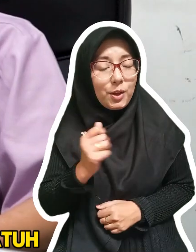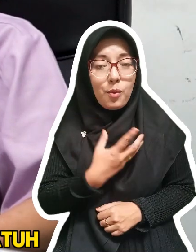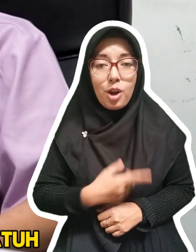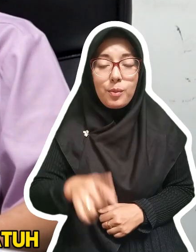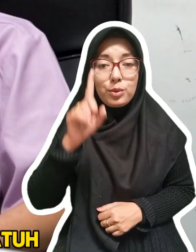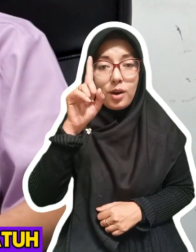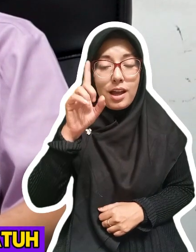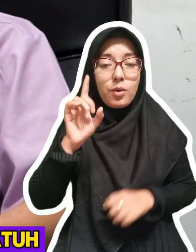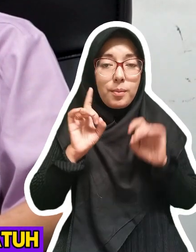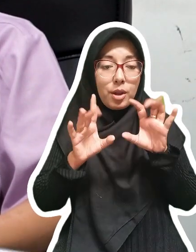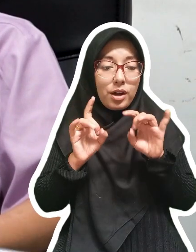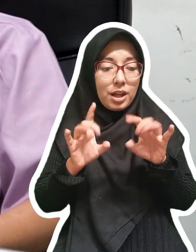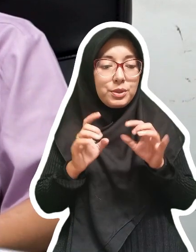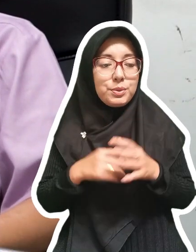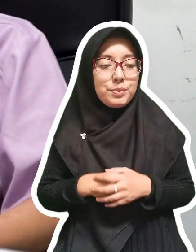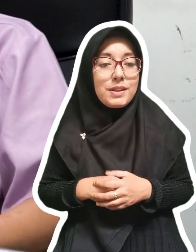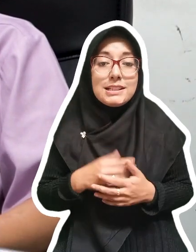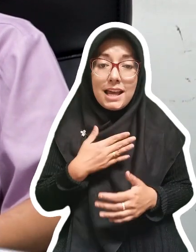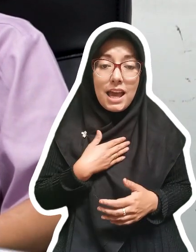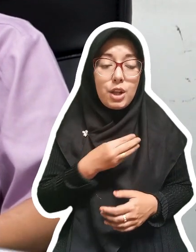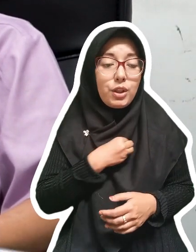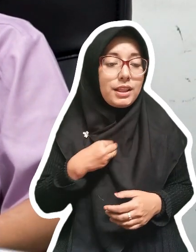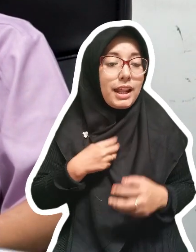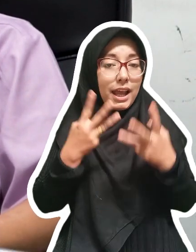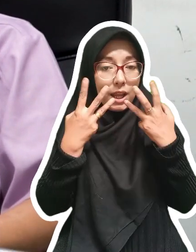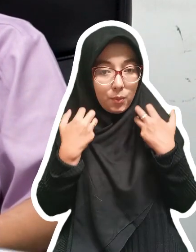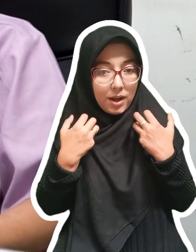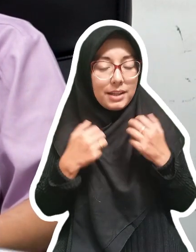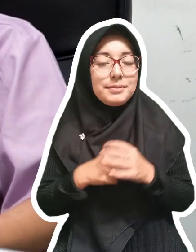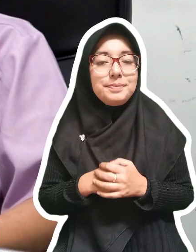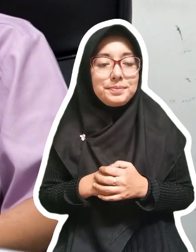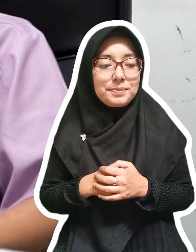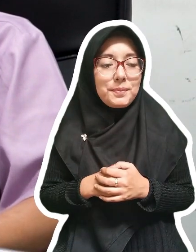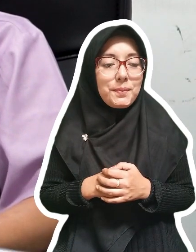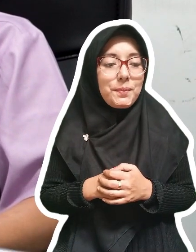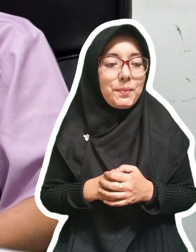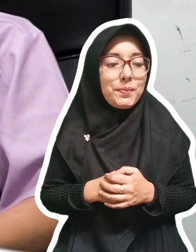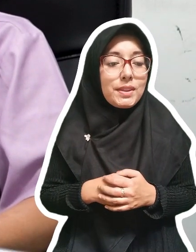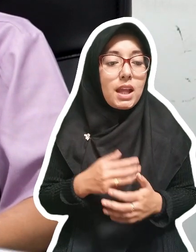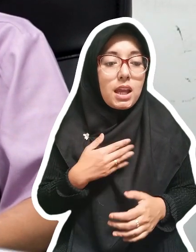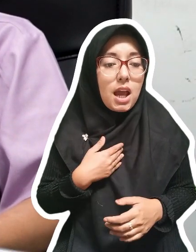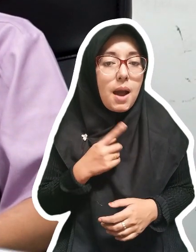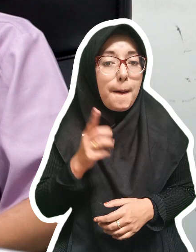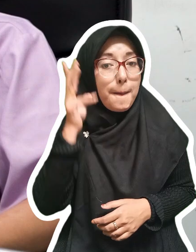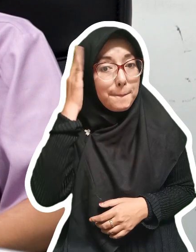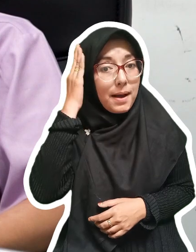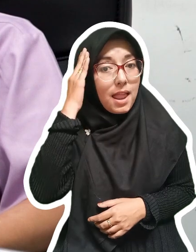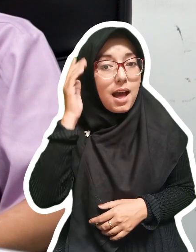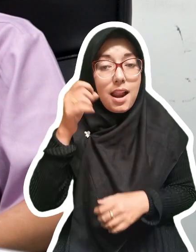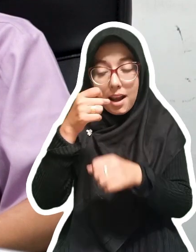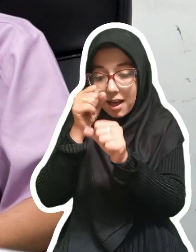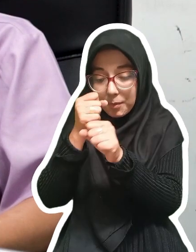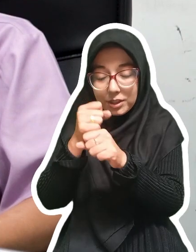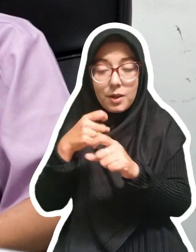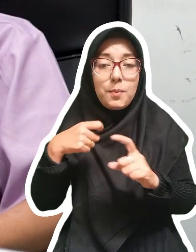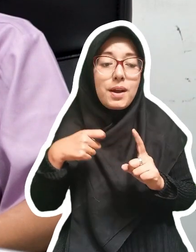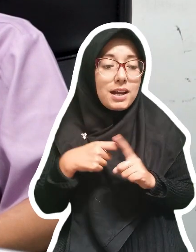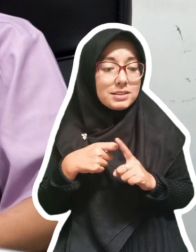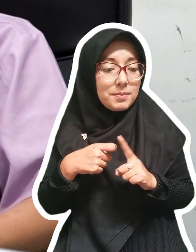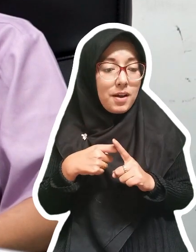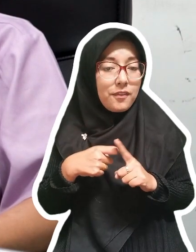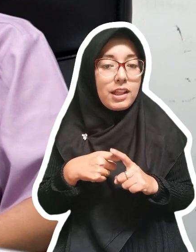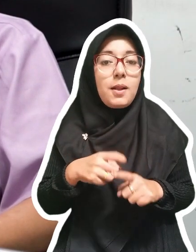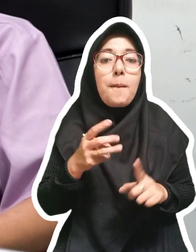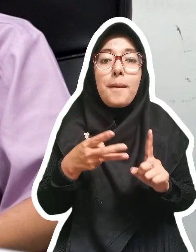Assalamualaikum warahmatullahi wabarakatuh. Saya Dr. Hewan Rudi Harsonugroho M. Diomet. Saya selaku Kepala Laboratorium